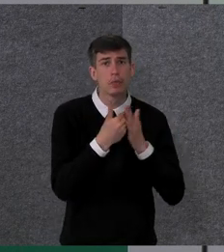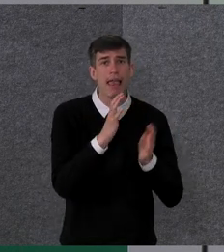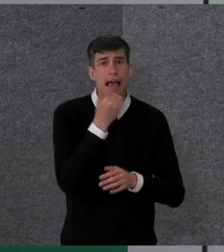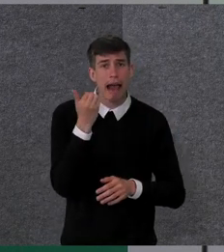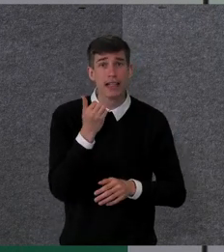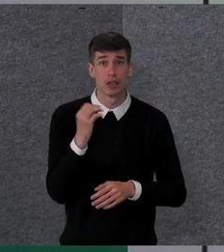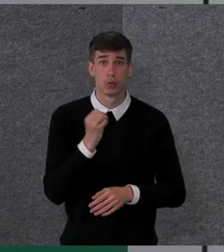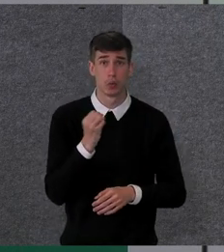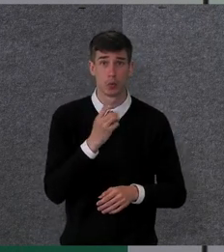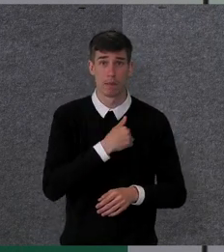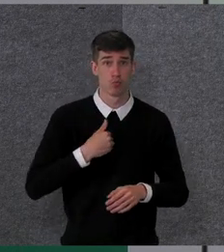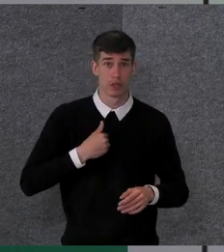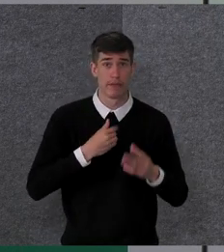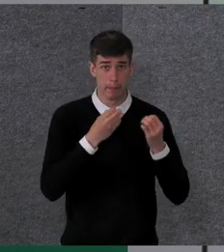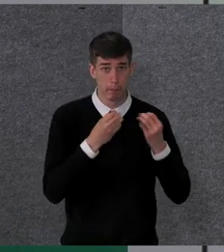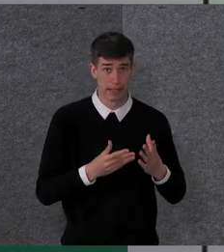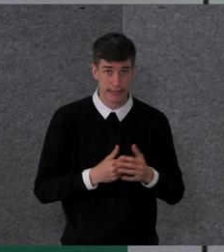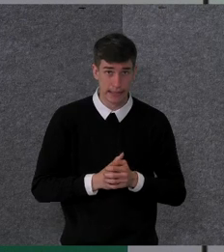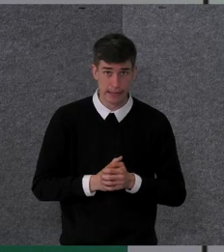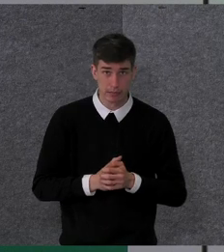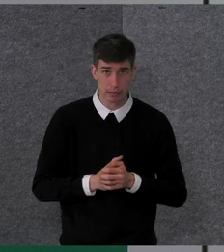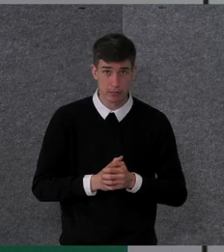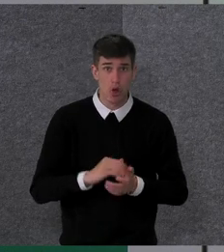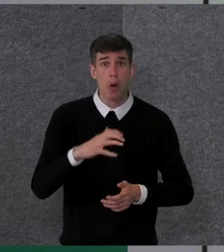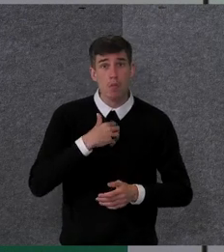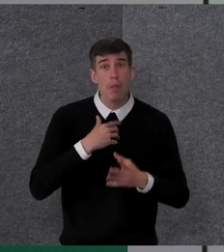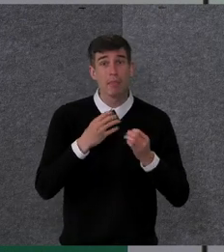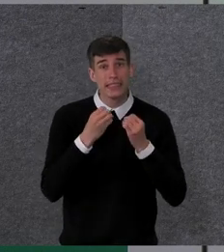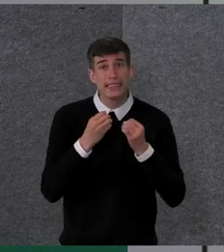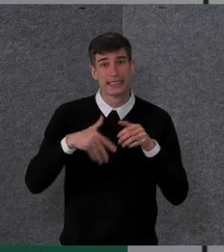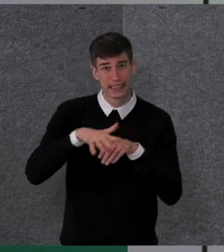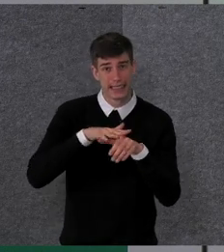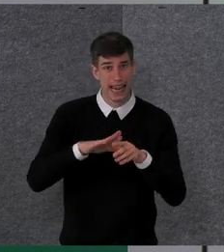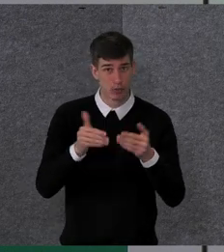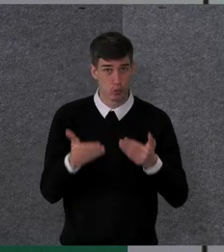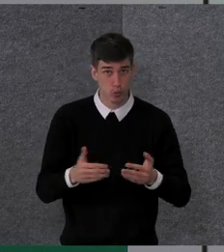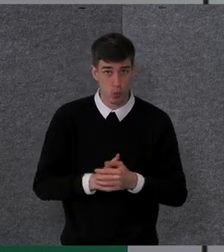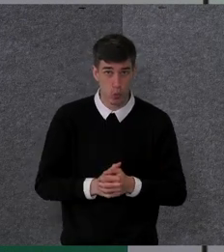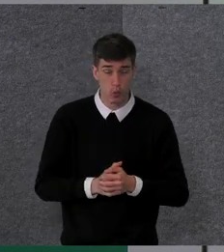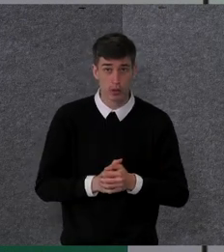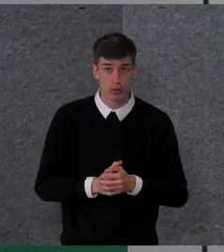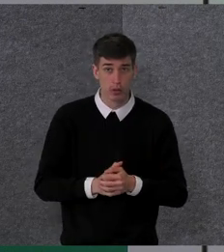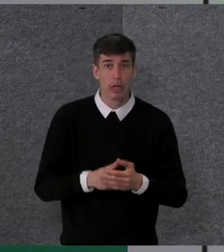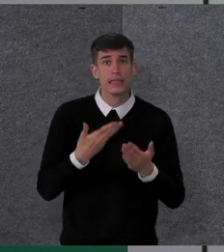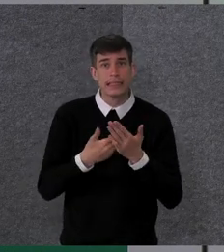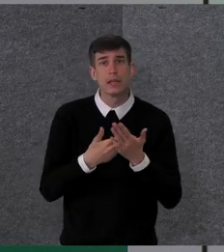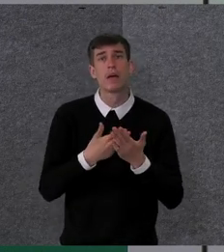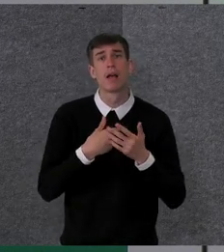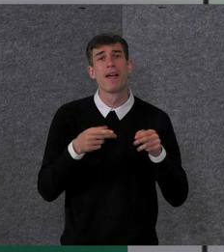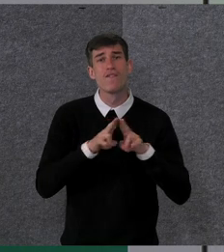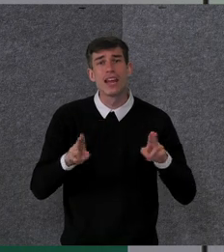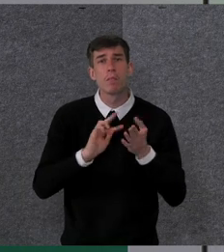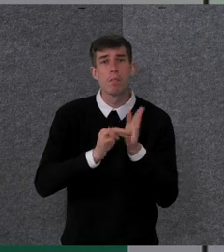ein Problem in Teilen der Bundeswehr. Das ist ein Sicherheitsproblem auch für unsere Gesellschaft. Das ist was, wo ich sozusagen auch aus einer